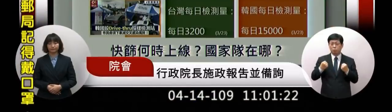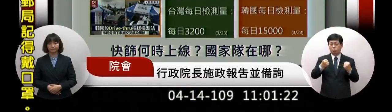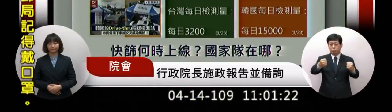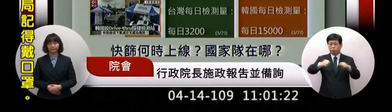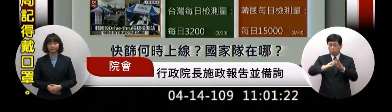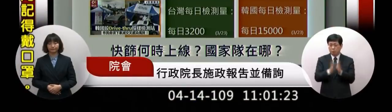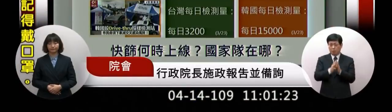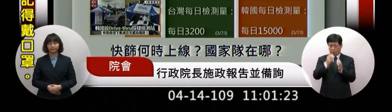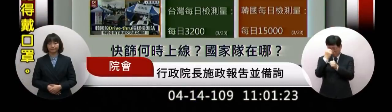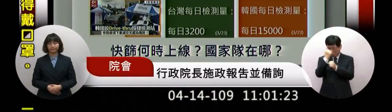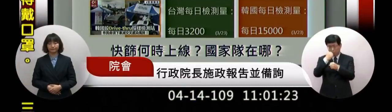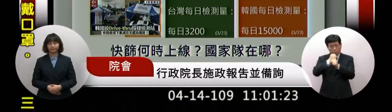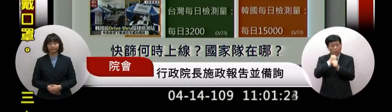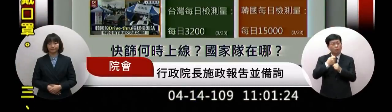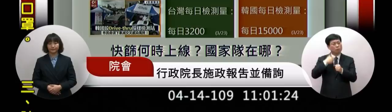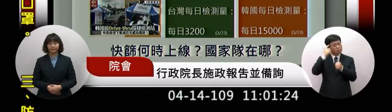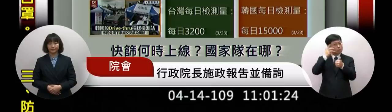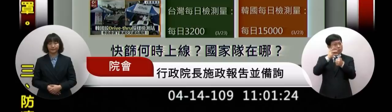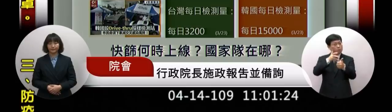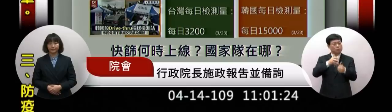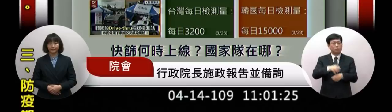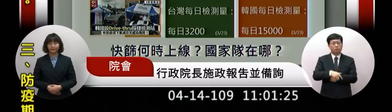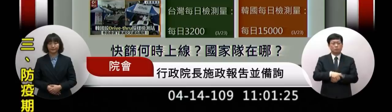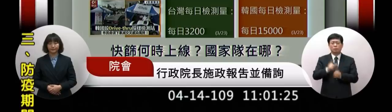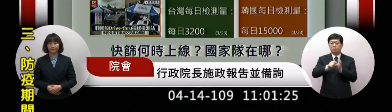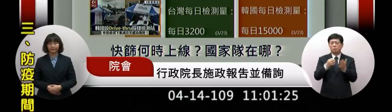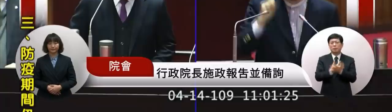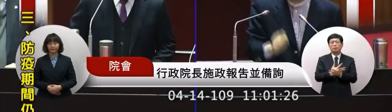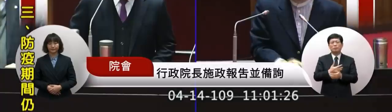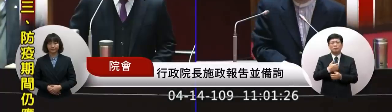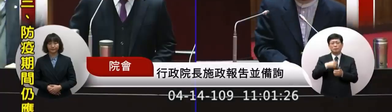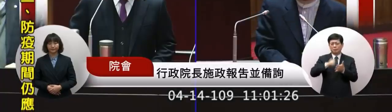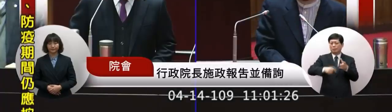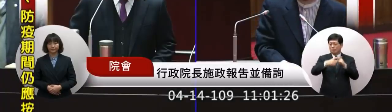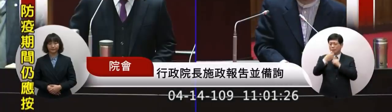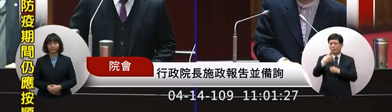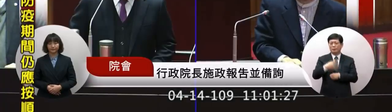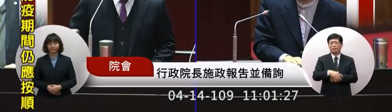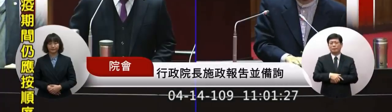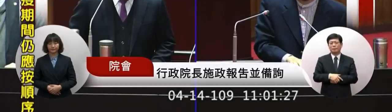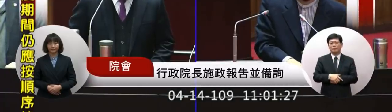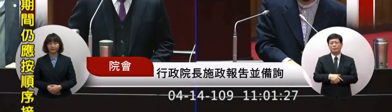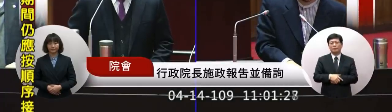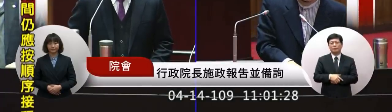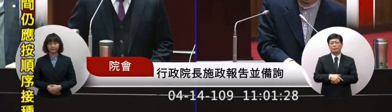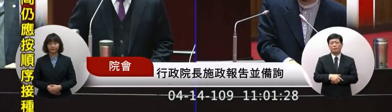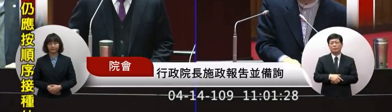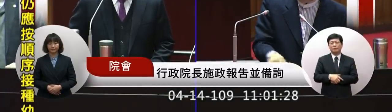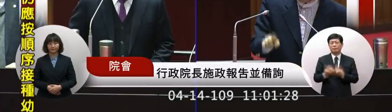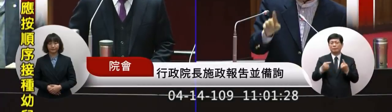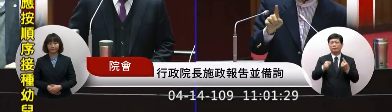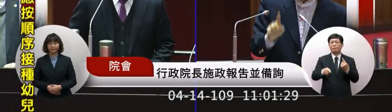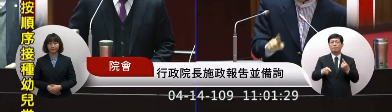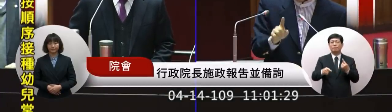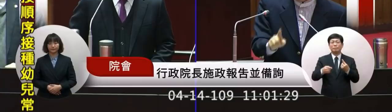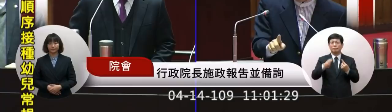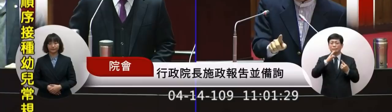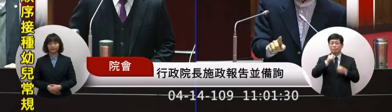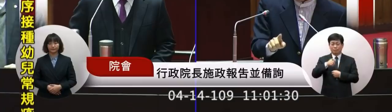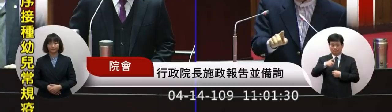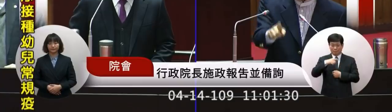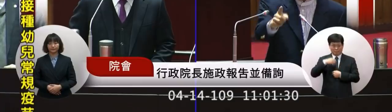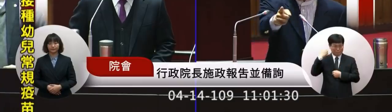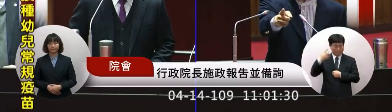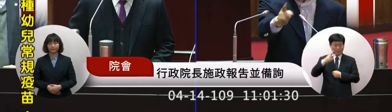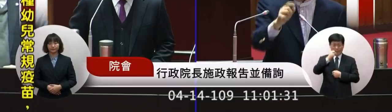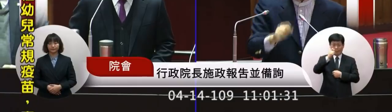快塞。所以我请教一个重要的问题，我的时间不多啊，简单给我回答就好了啊。这个根据 Nature 杂